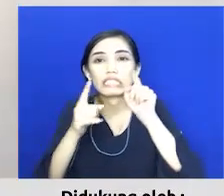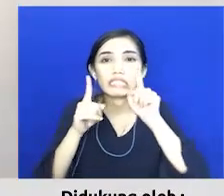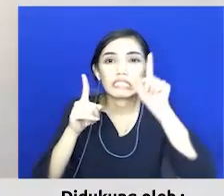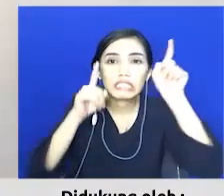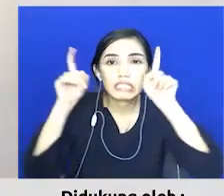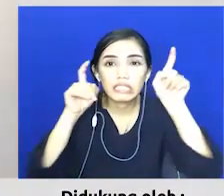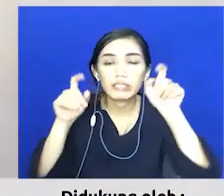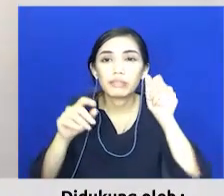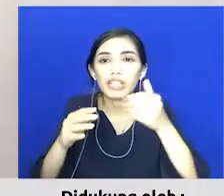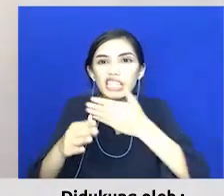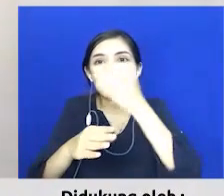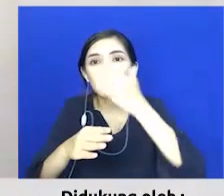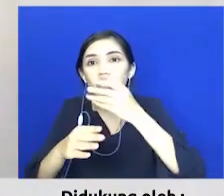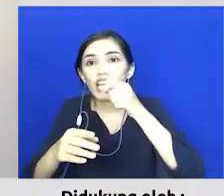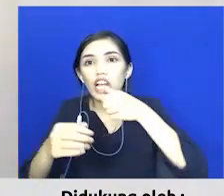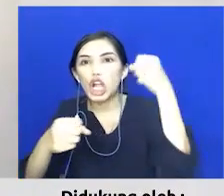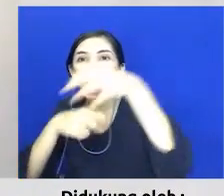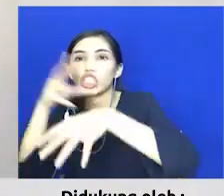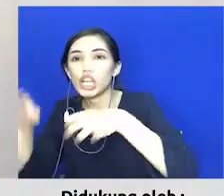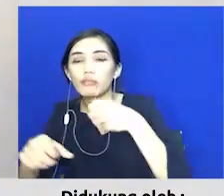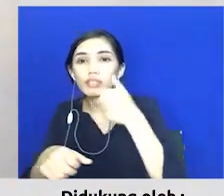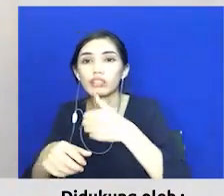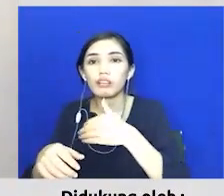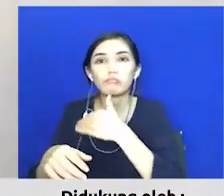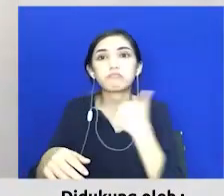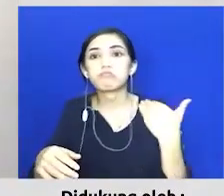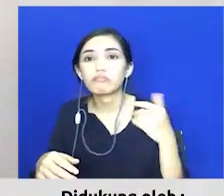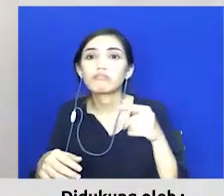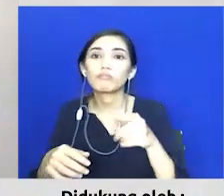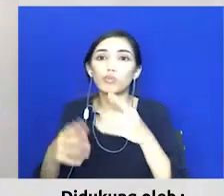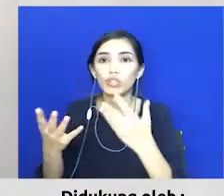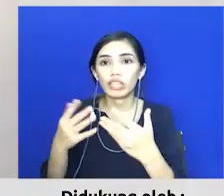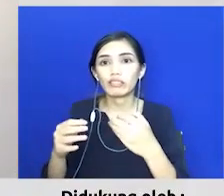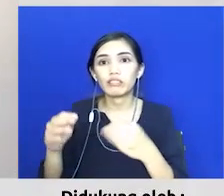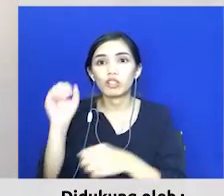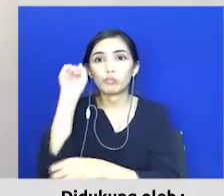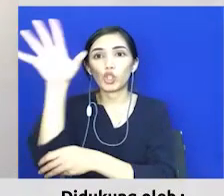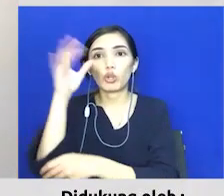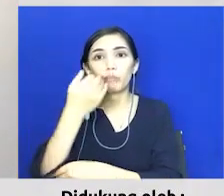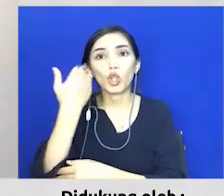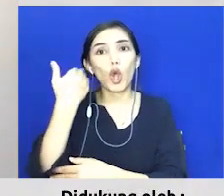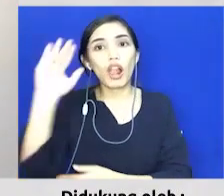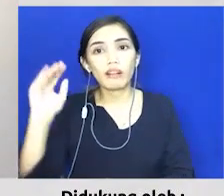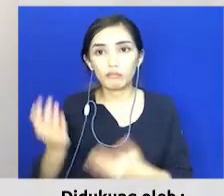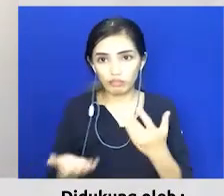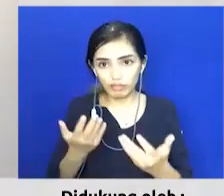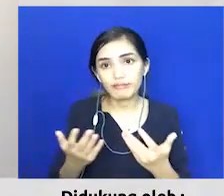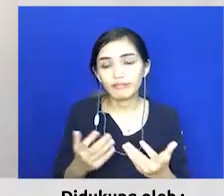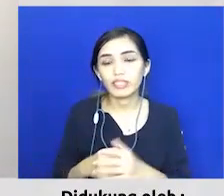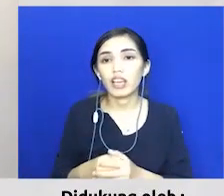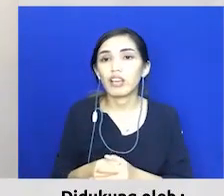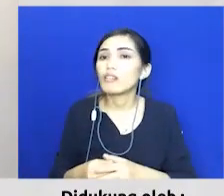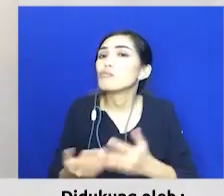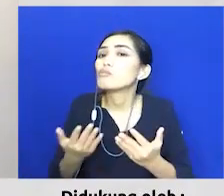Mungkin Pak Alwi waktu itu ada di mana, atau masih dekat dengan Usmar, dengan Pak Asrul Sani, Pak. Apa pengaruhnya